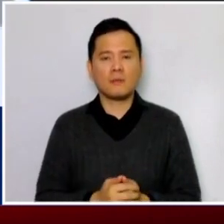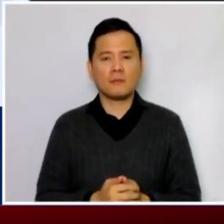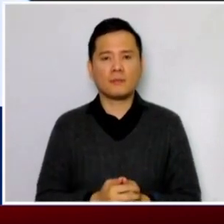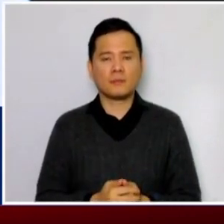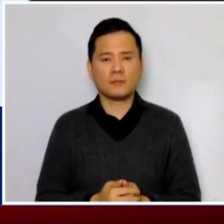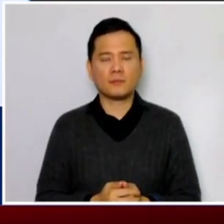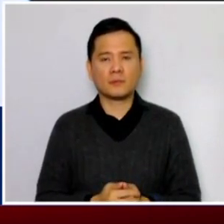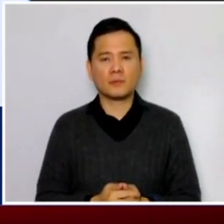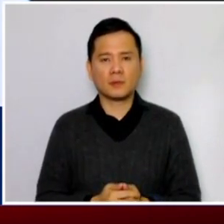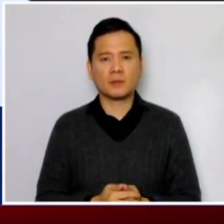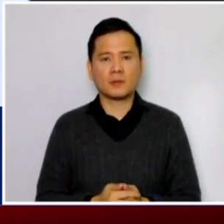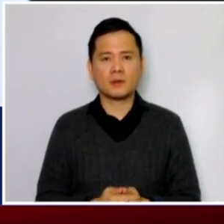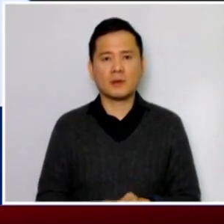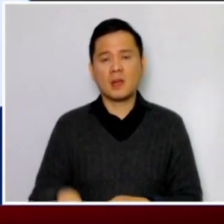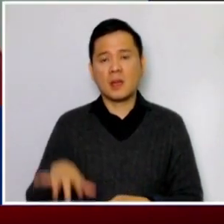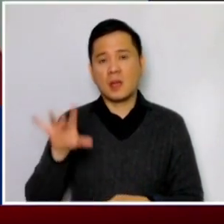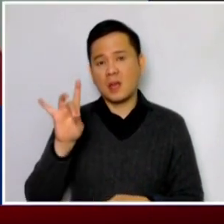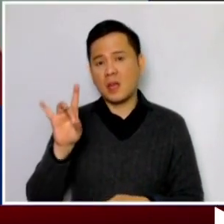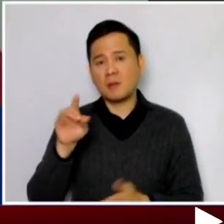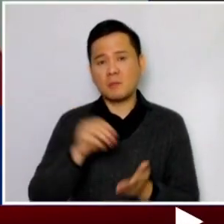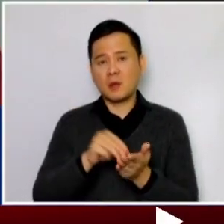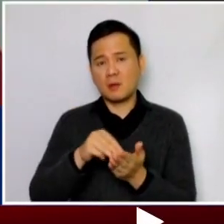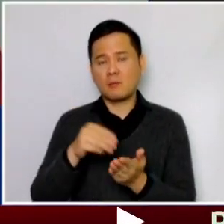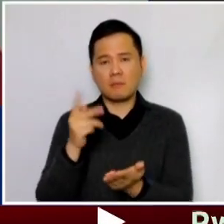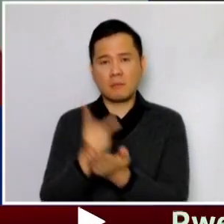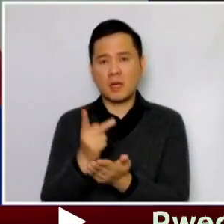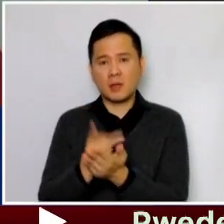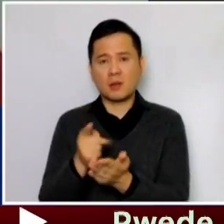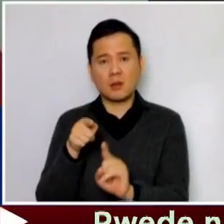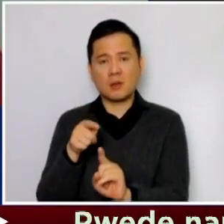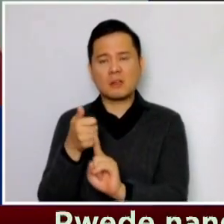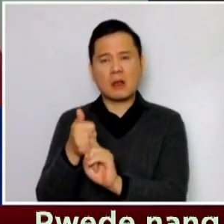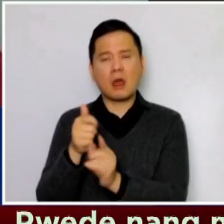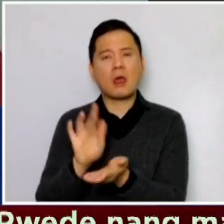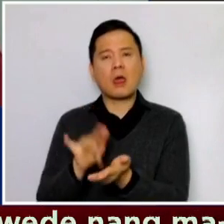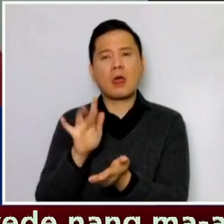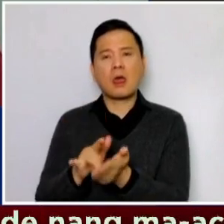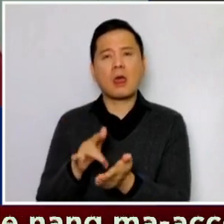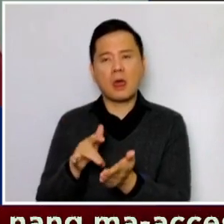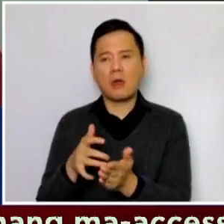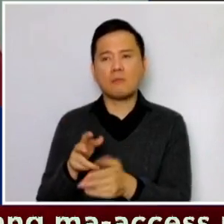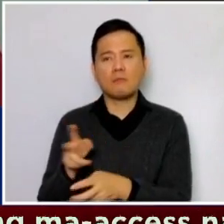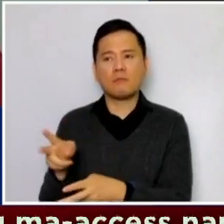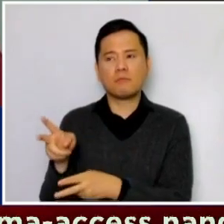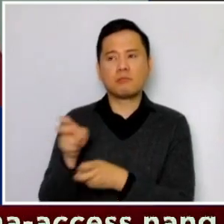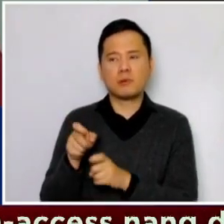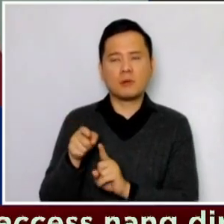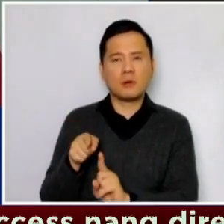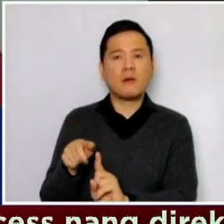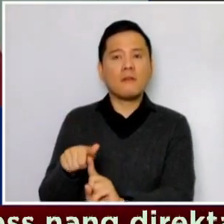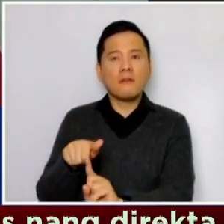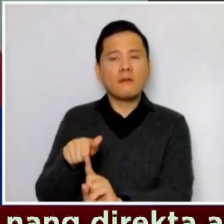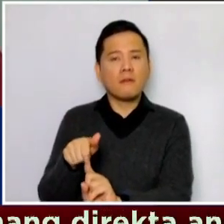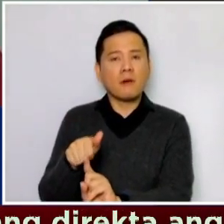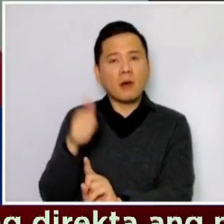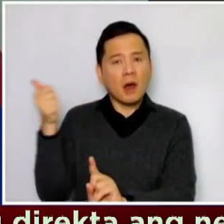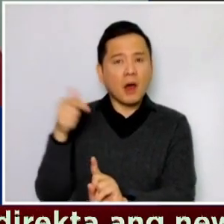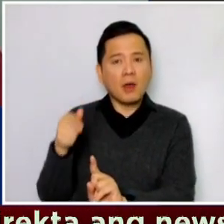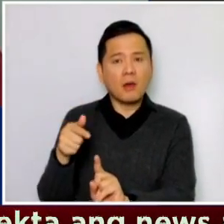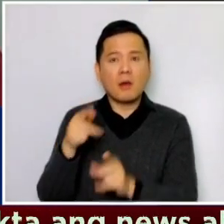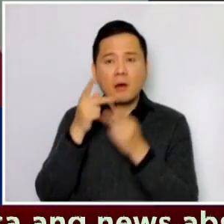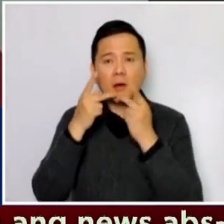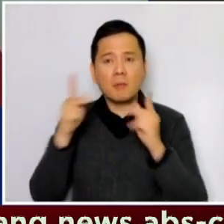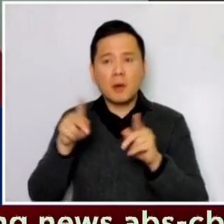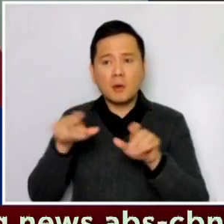bayan ang nawaldas umano ng Pharmaly. Pharmaly obtained and misappropriated funds from the general public amounting